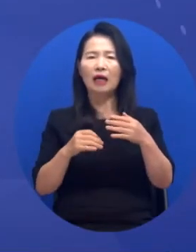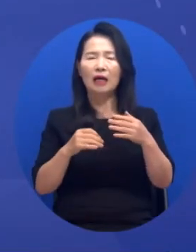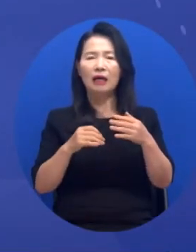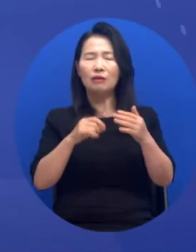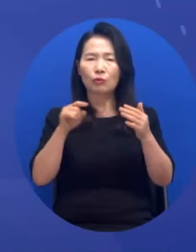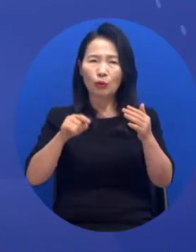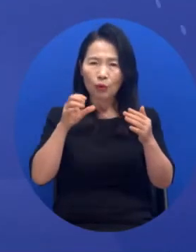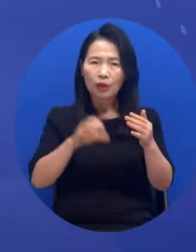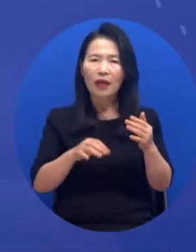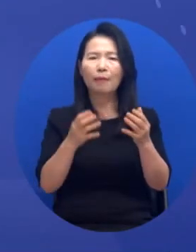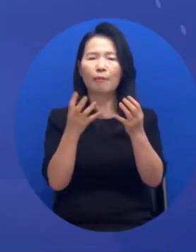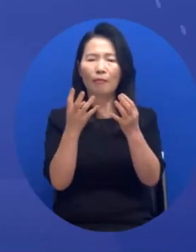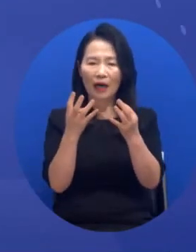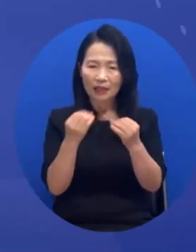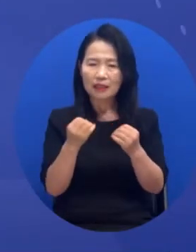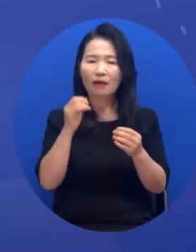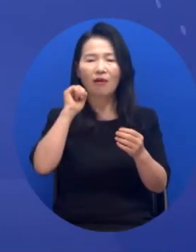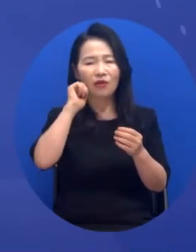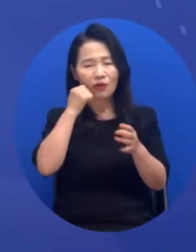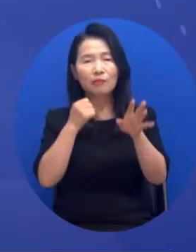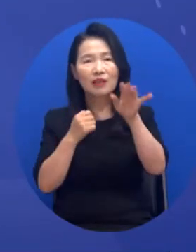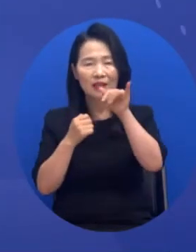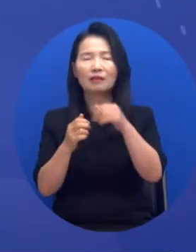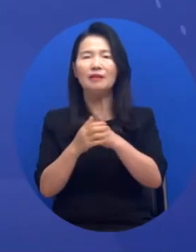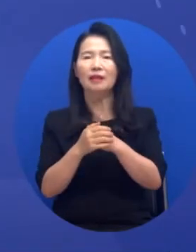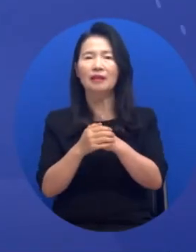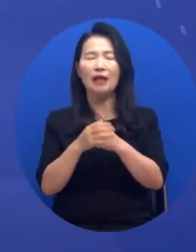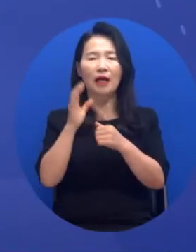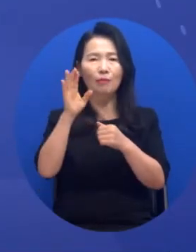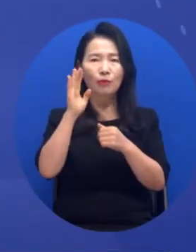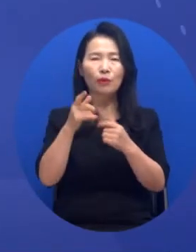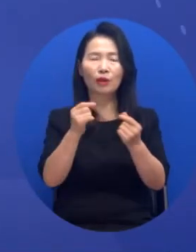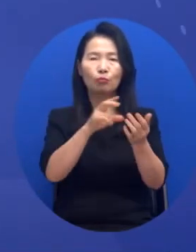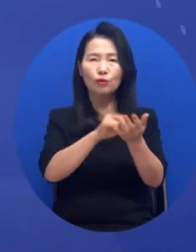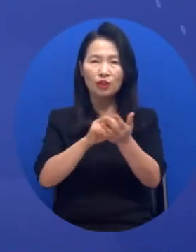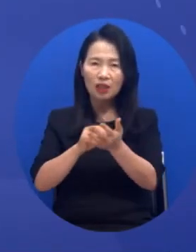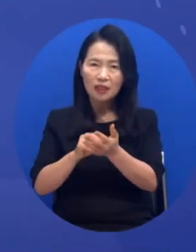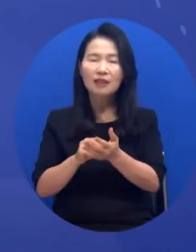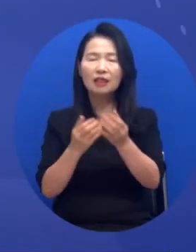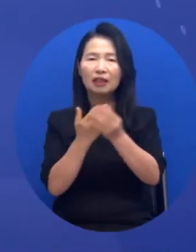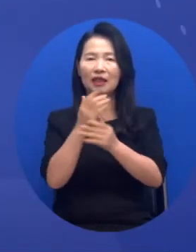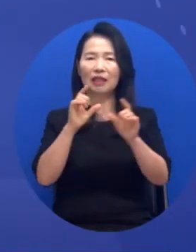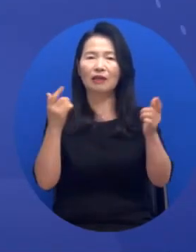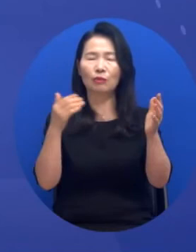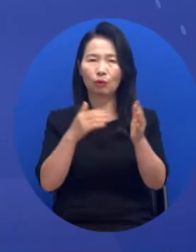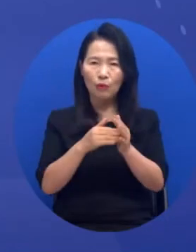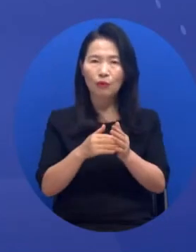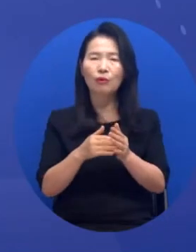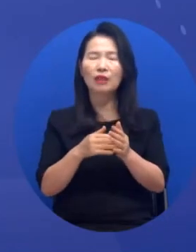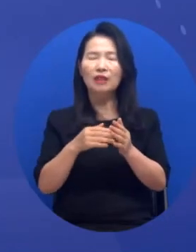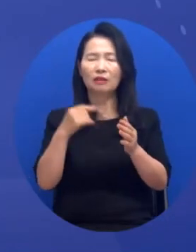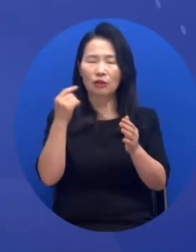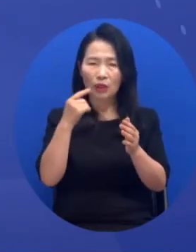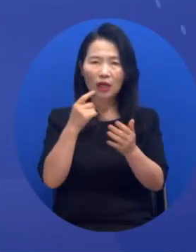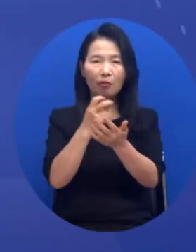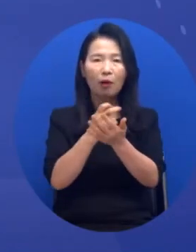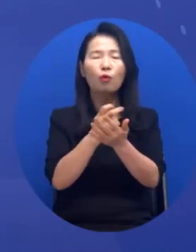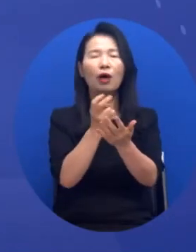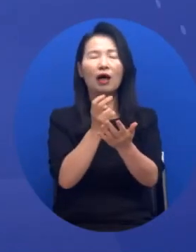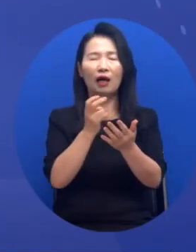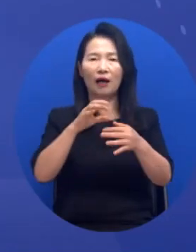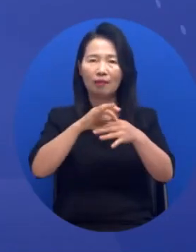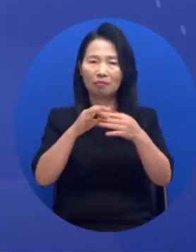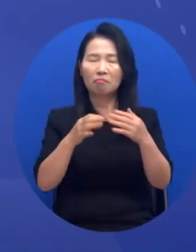잠재하고 이번 총회에 대해 개최한 것이 사실입니다 4 앞으로는 이런 문제가 발생하지 않도록 철저한 법과 제도를 마련할 필요가